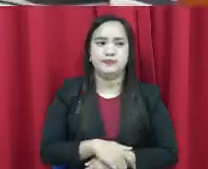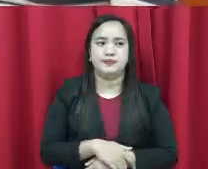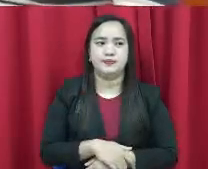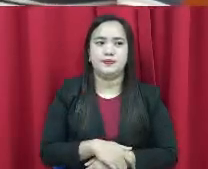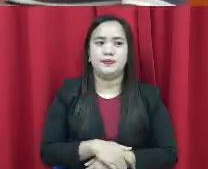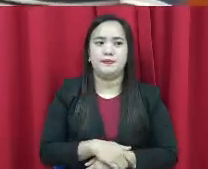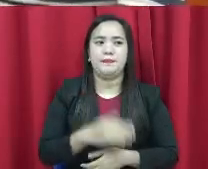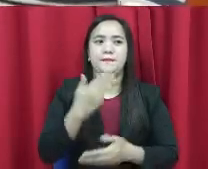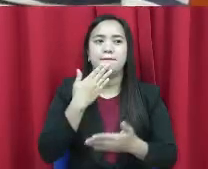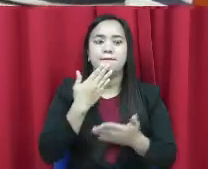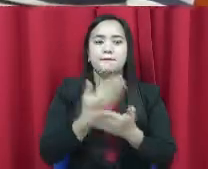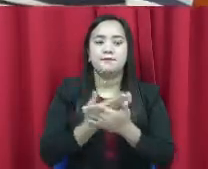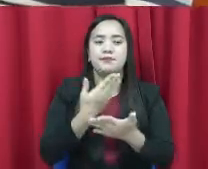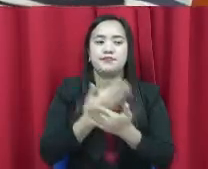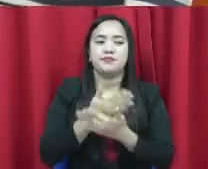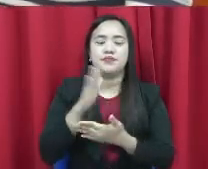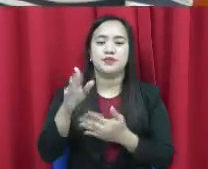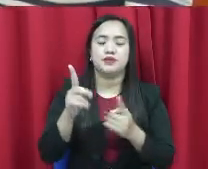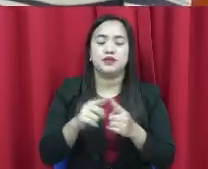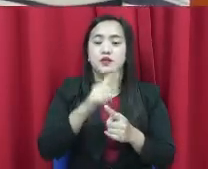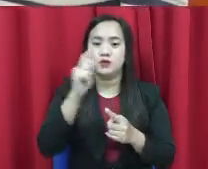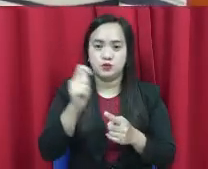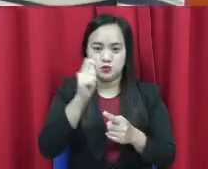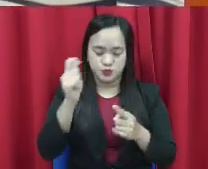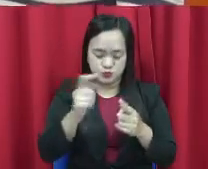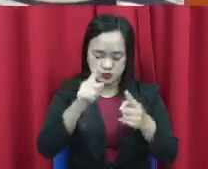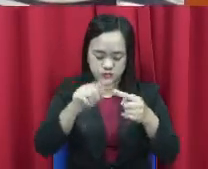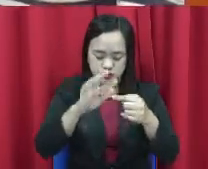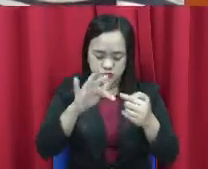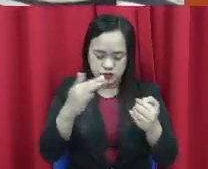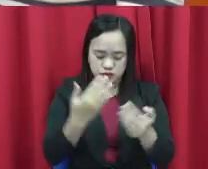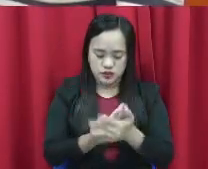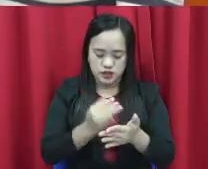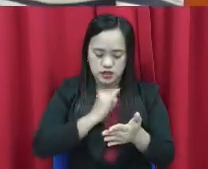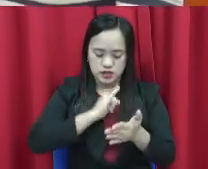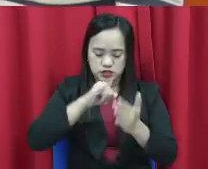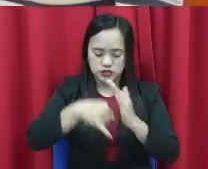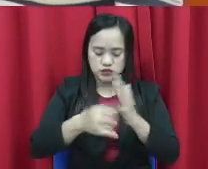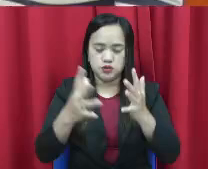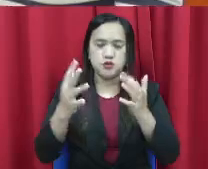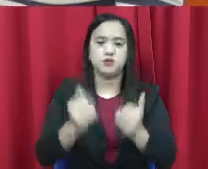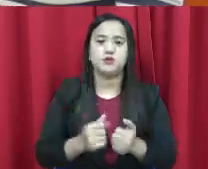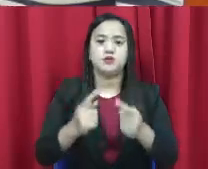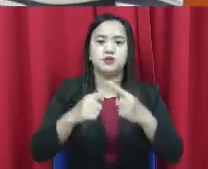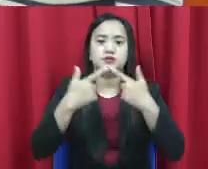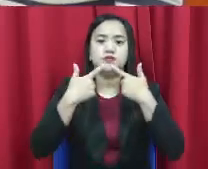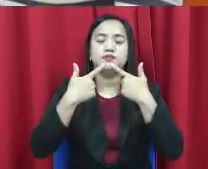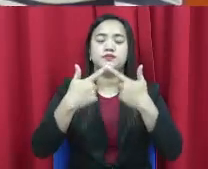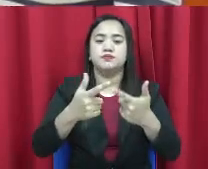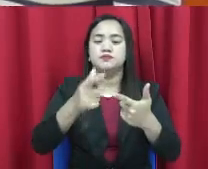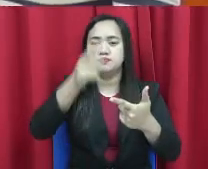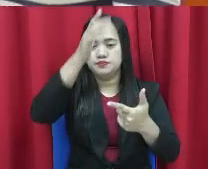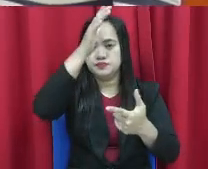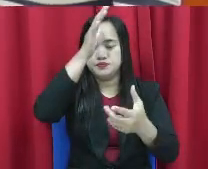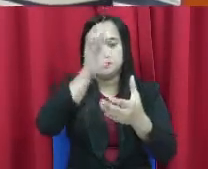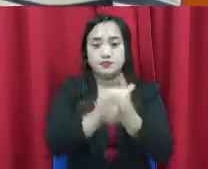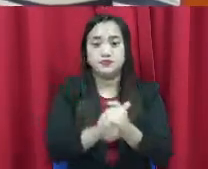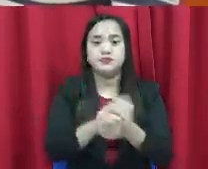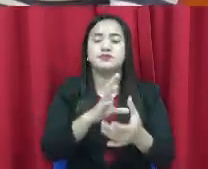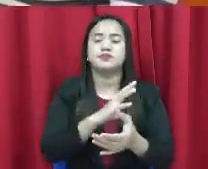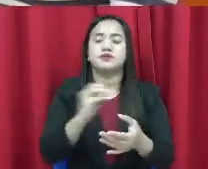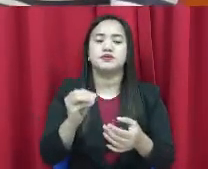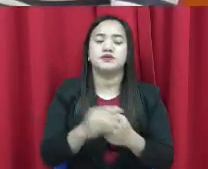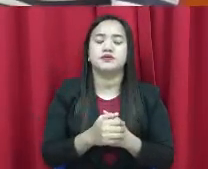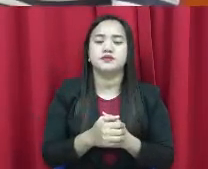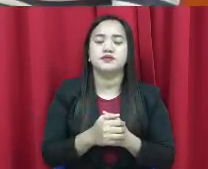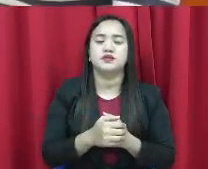Hello po magandang magandang magandang Tuesday po sa ating lahat binabati ko po ang aking asawa Hello babe and of course Gusto